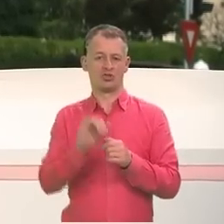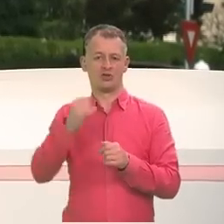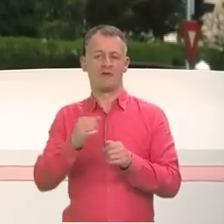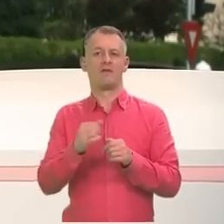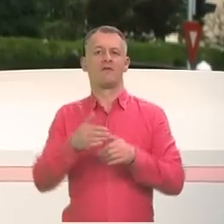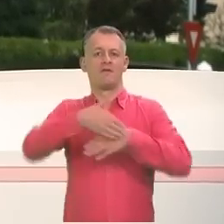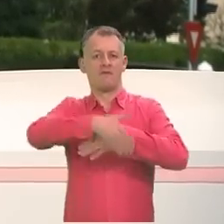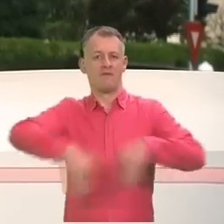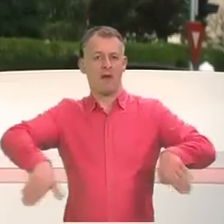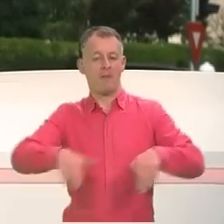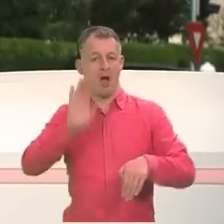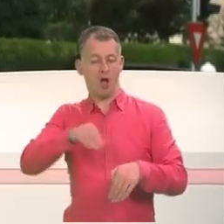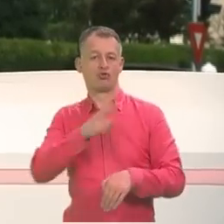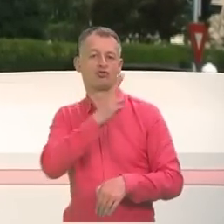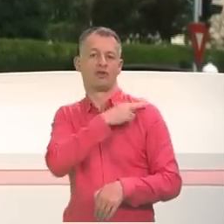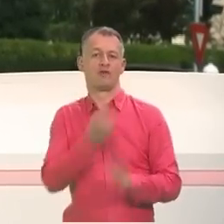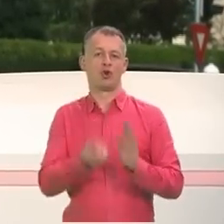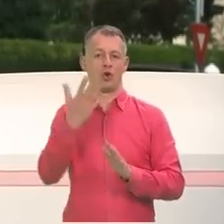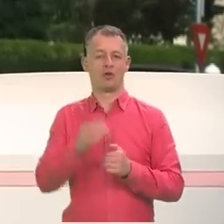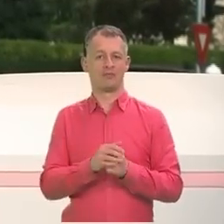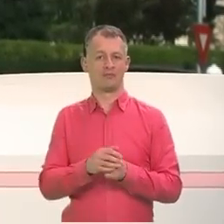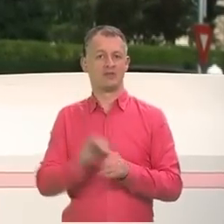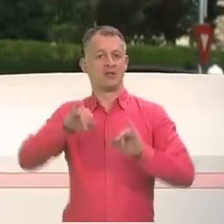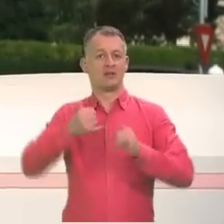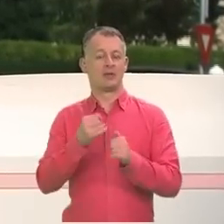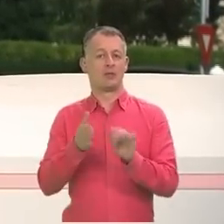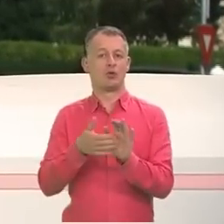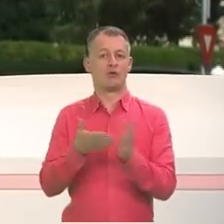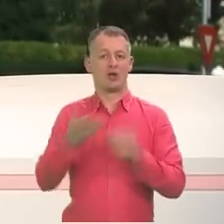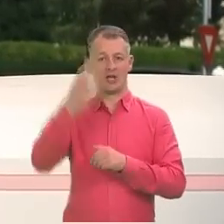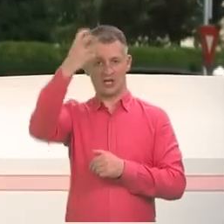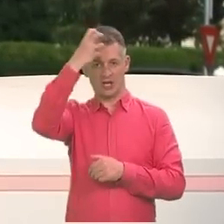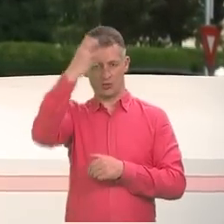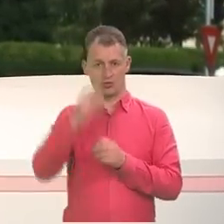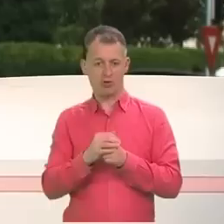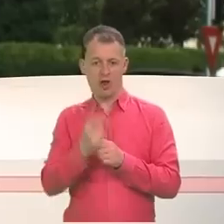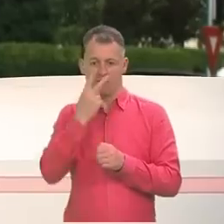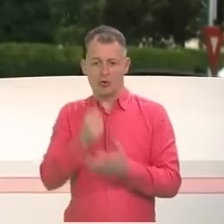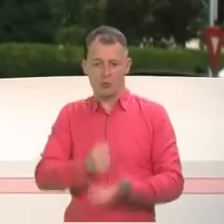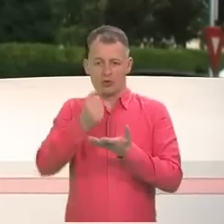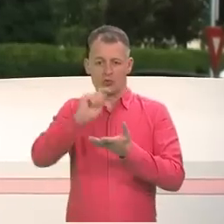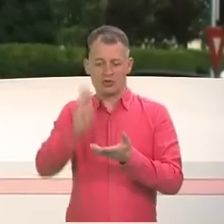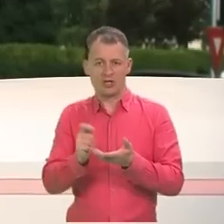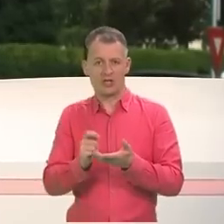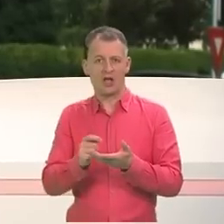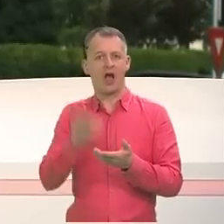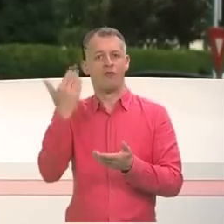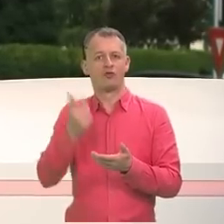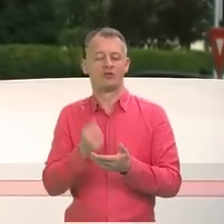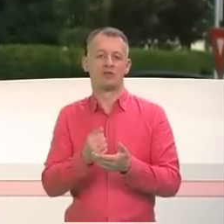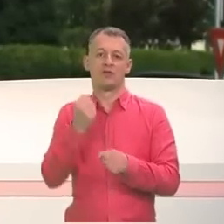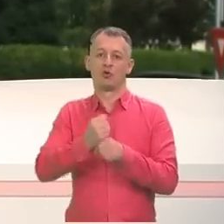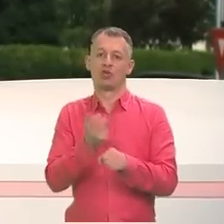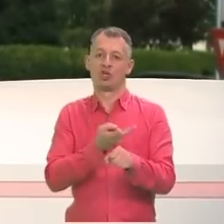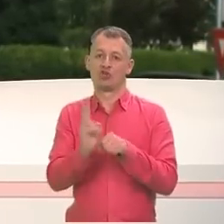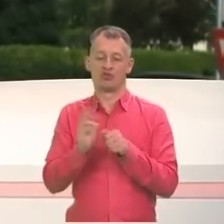Resurse Minerale au șef noi. Mutările de cadre au avut loc în contextul în care executivul a constatat că bugetul țării a fost croit greșit, iar